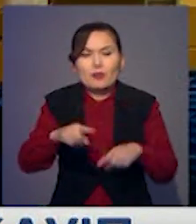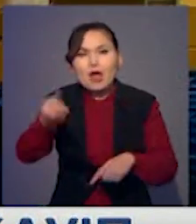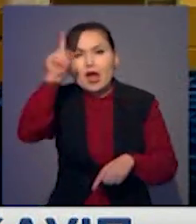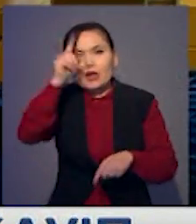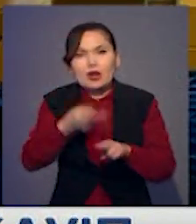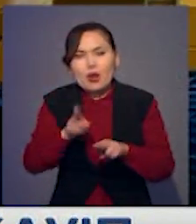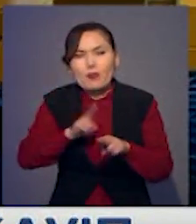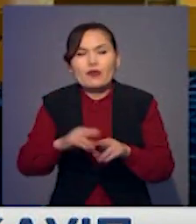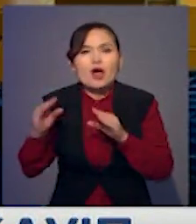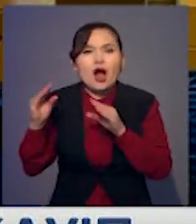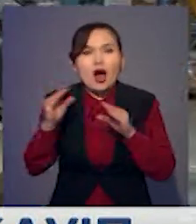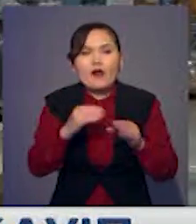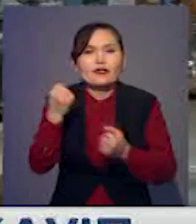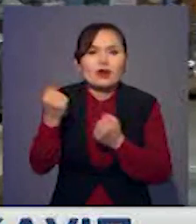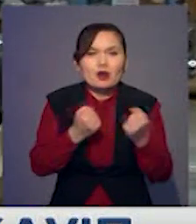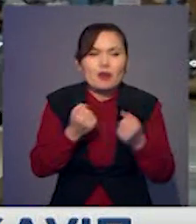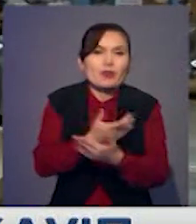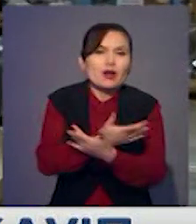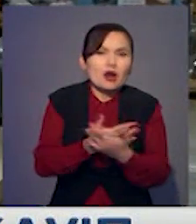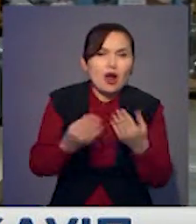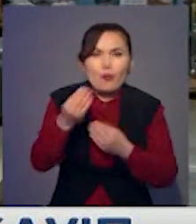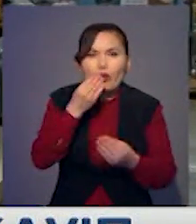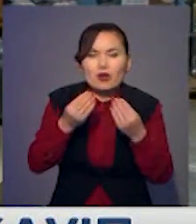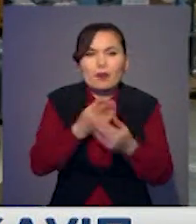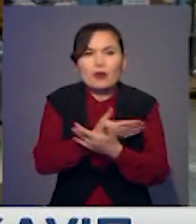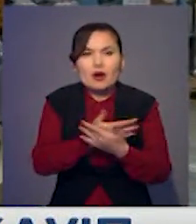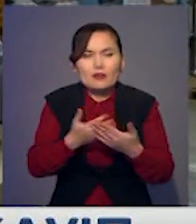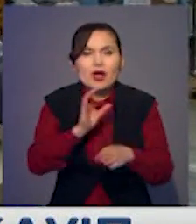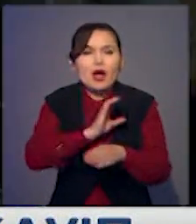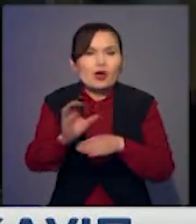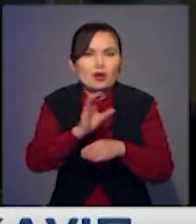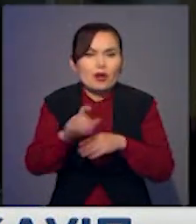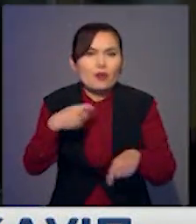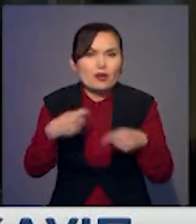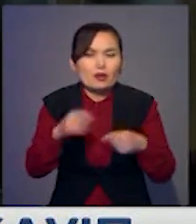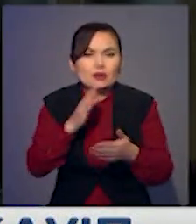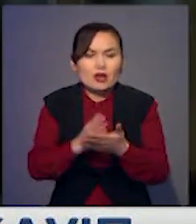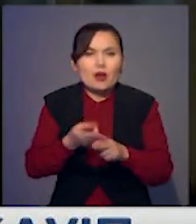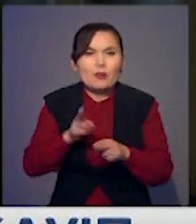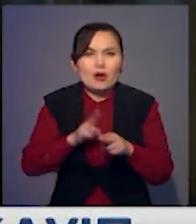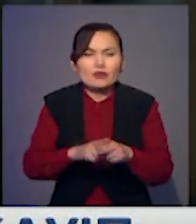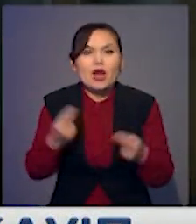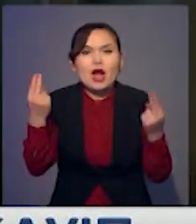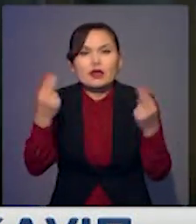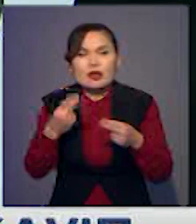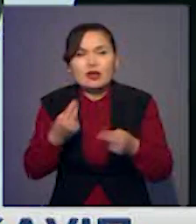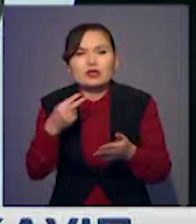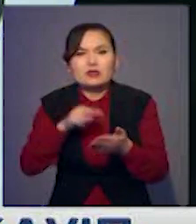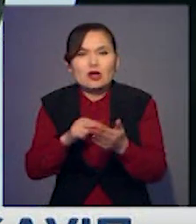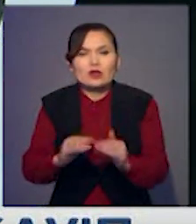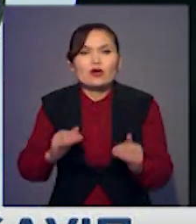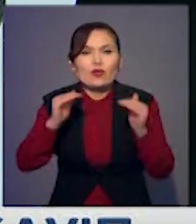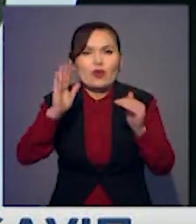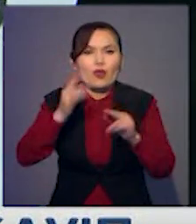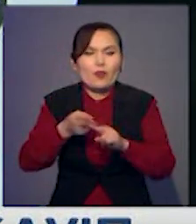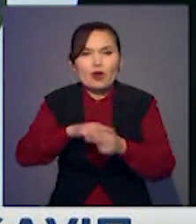Германия бұл елге автокөліктерден бастап көкөніске дейін көптеген өнім түрін экспорттап жүр. Кеден салықтары пайда болады. Алдын ала есеп